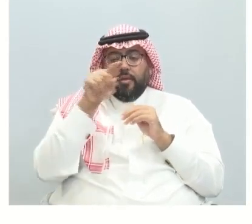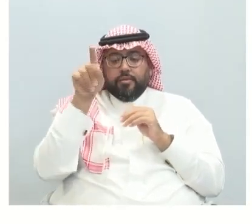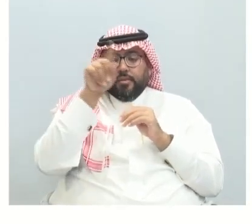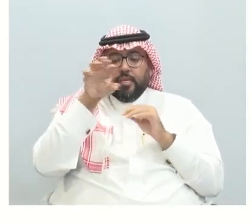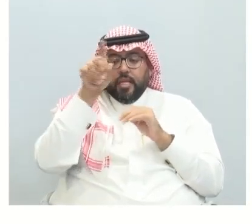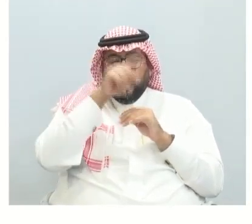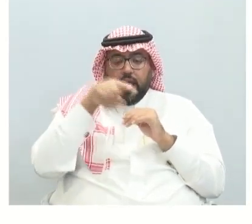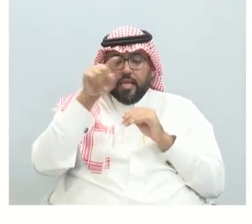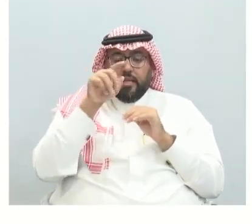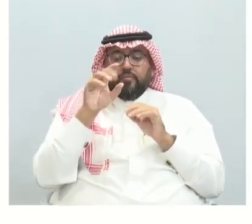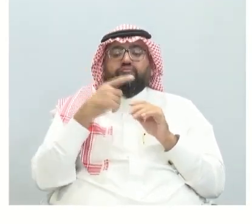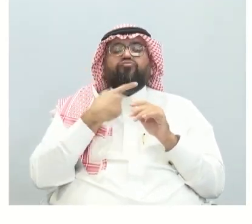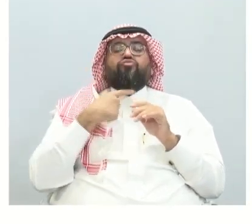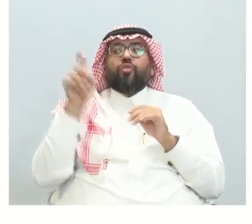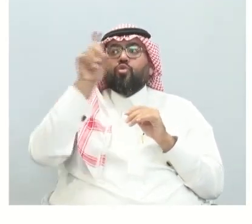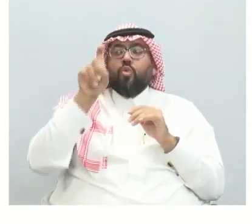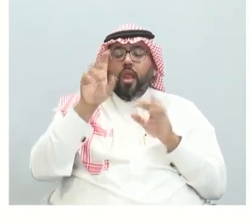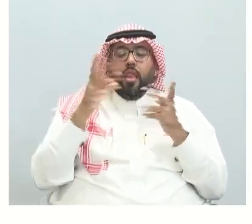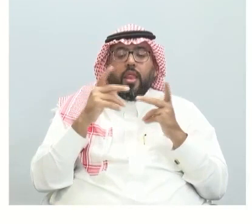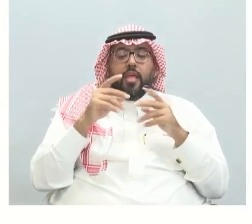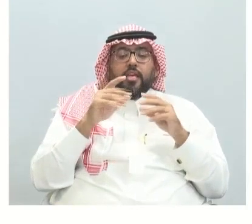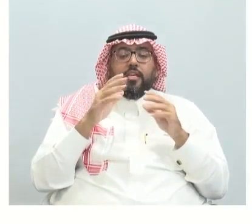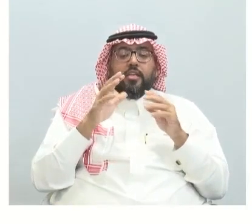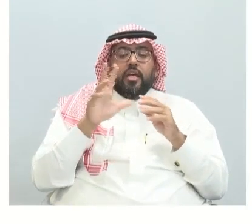الصحيحه مطلوب مني هنا